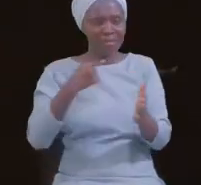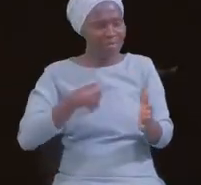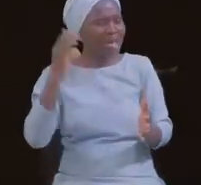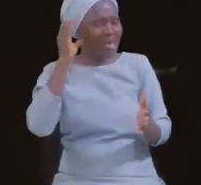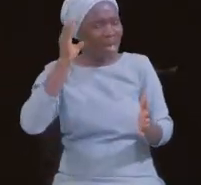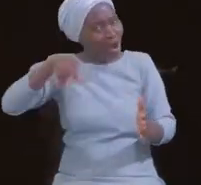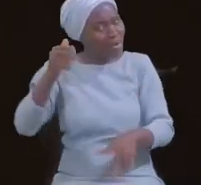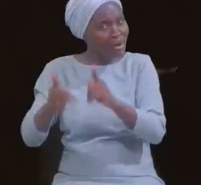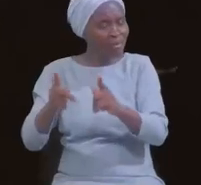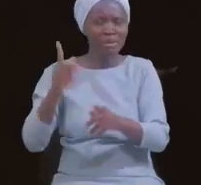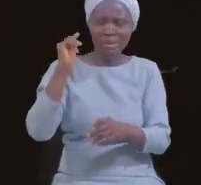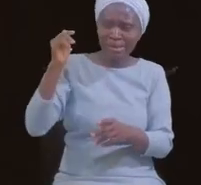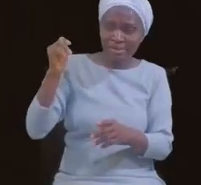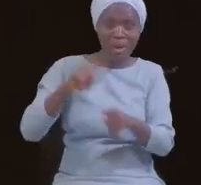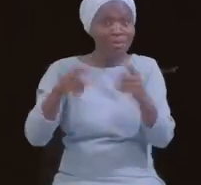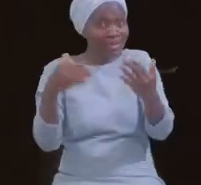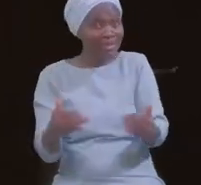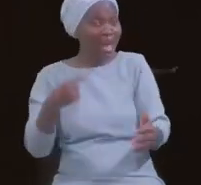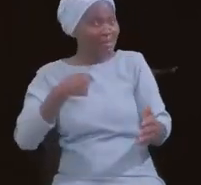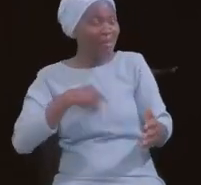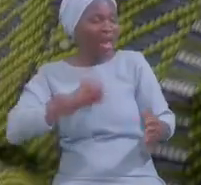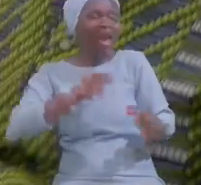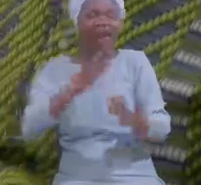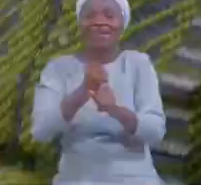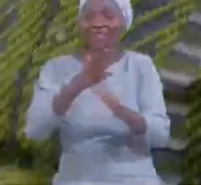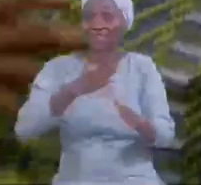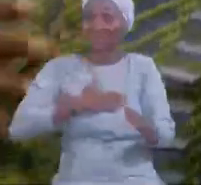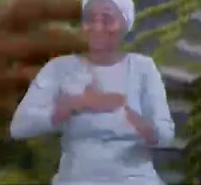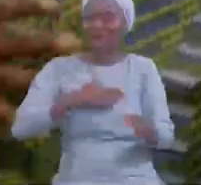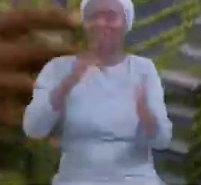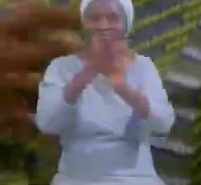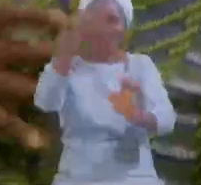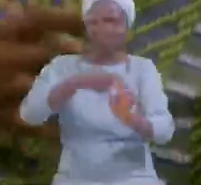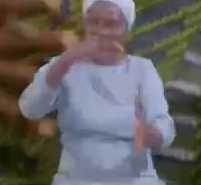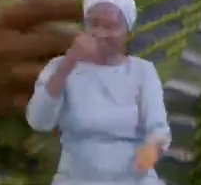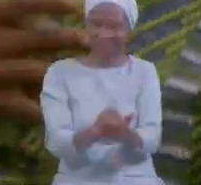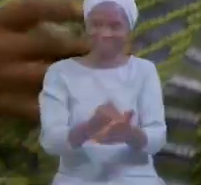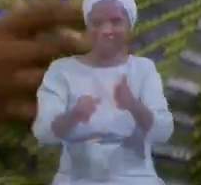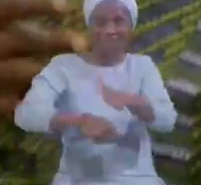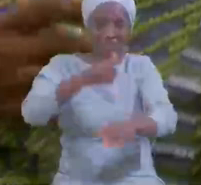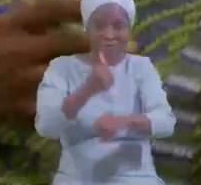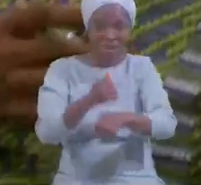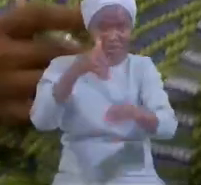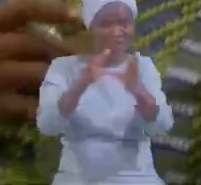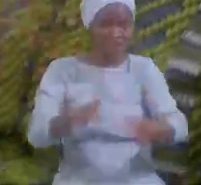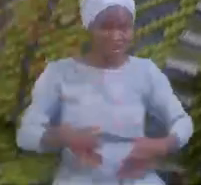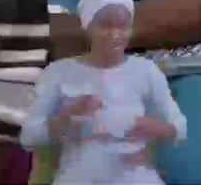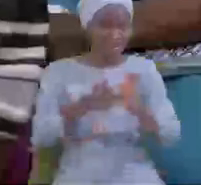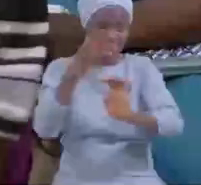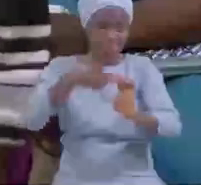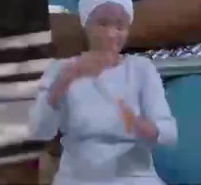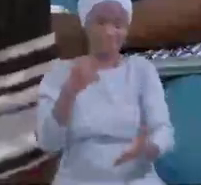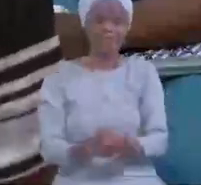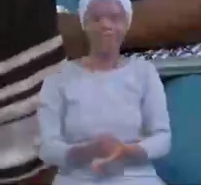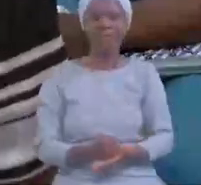témoignage, mais moi j'ai reçu le mien. Que cela soit confirmé dans votre vie au nom de Jésus.